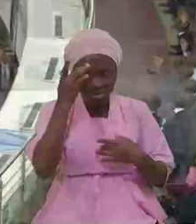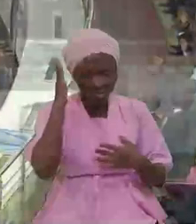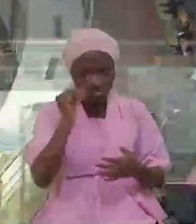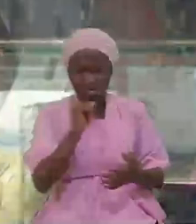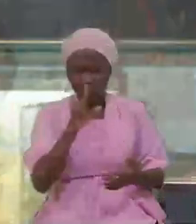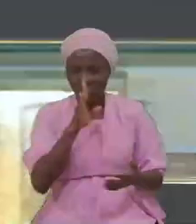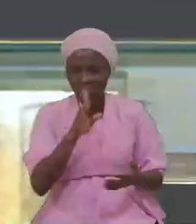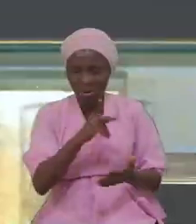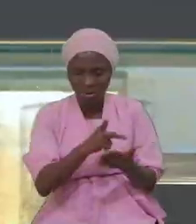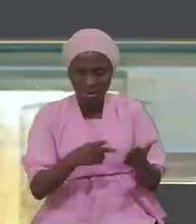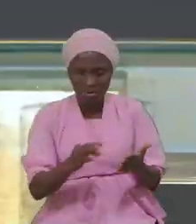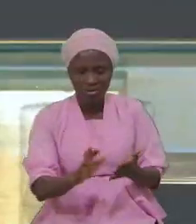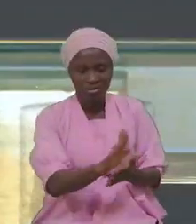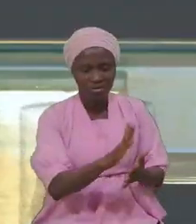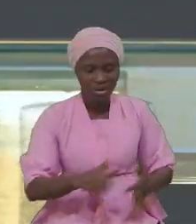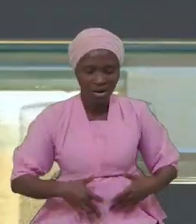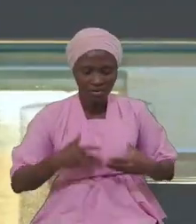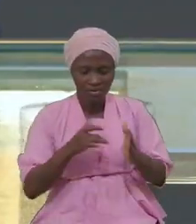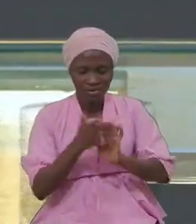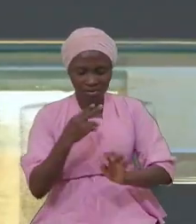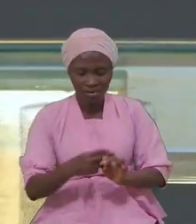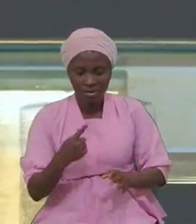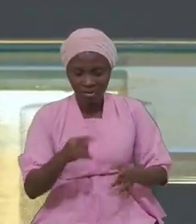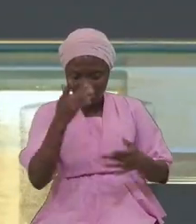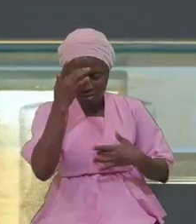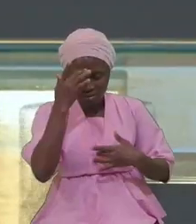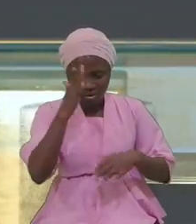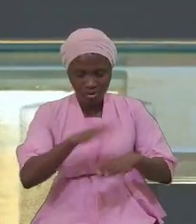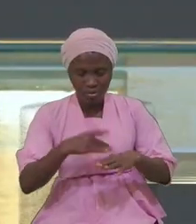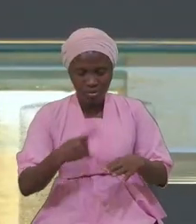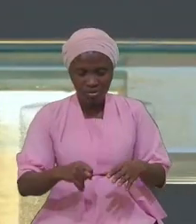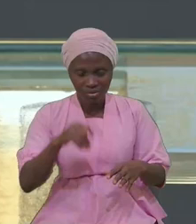Jésus-Christ. Les maladies des Égyptiens